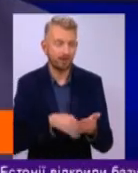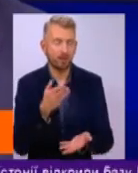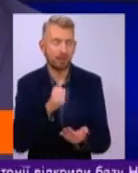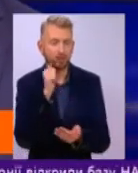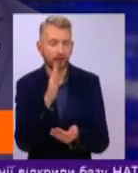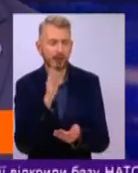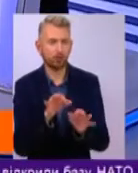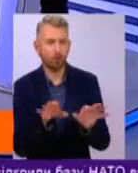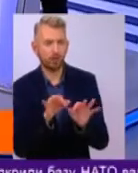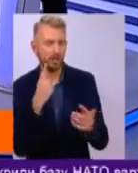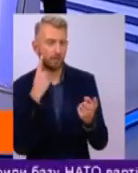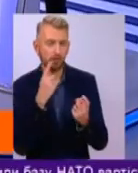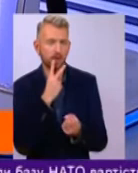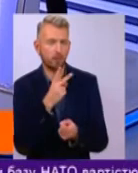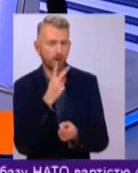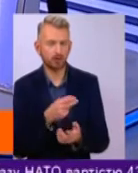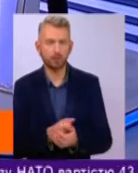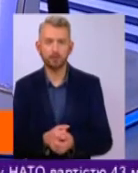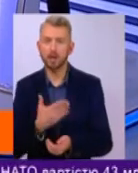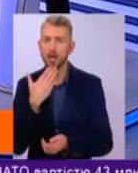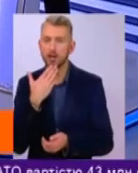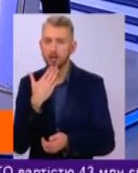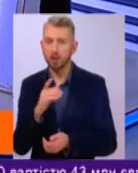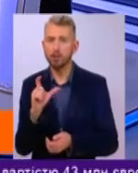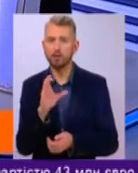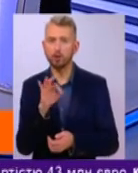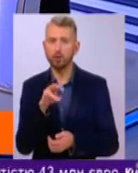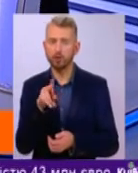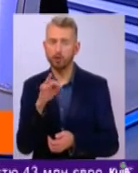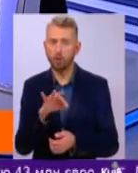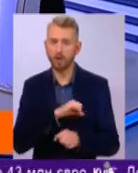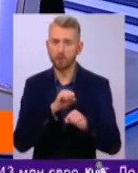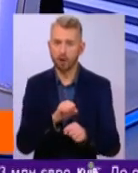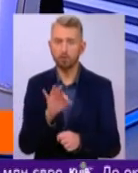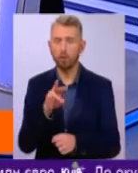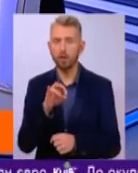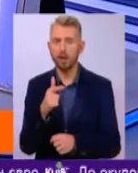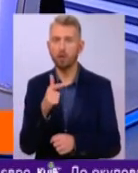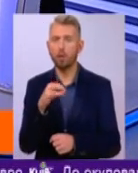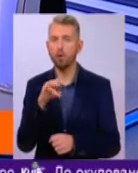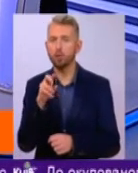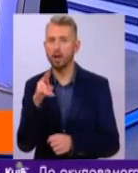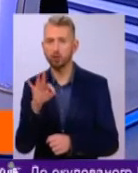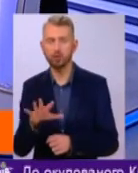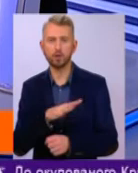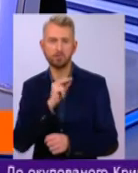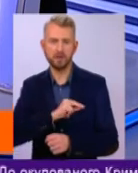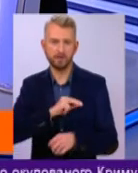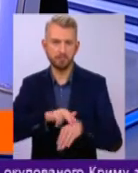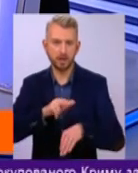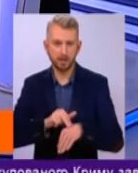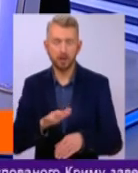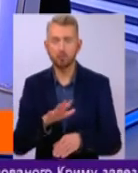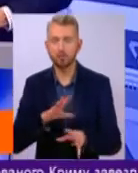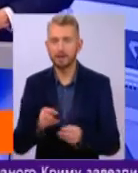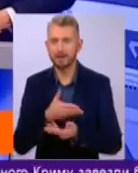буде якісь коментарі, інформація, побачимо. Дякую. Євген Солодко, адвокат, Олег Голубенко, колишній працівник правоохоронних органів, політичний експерт, були з